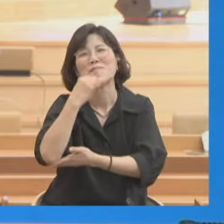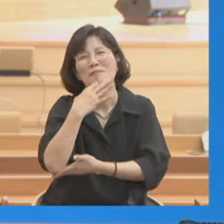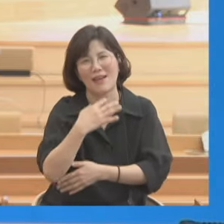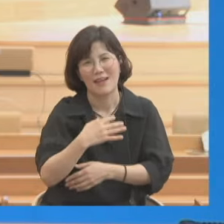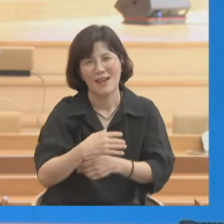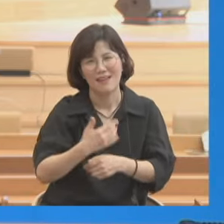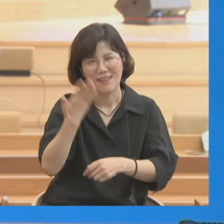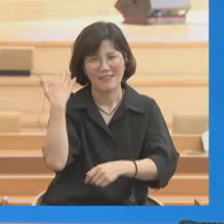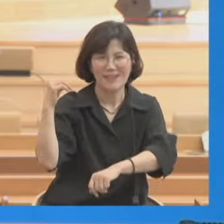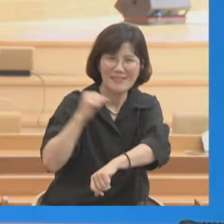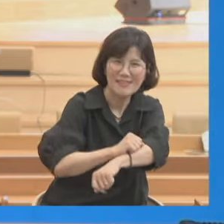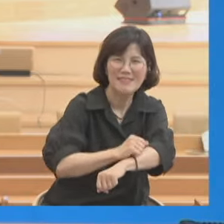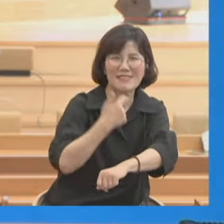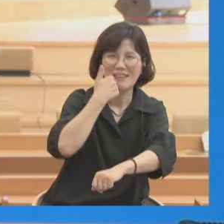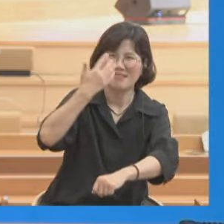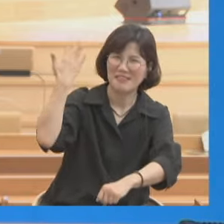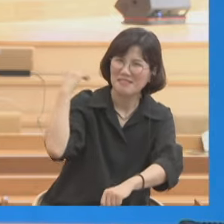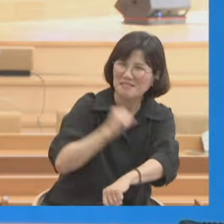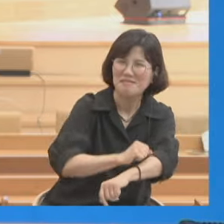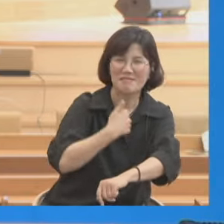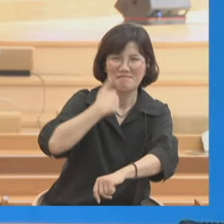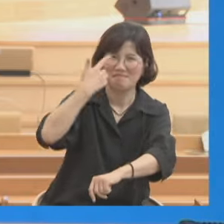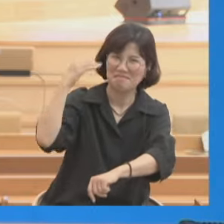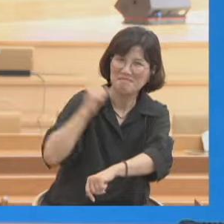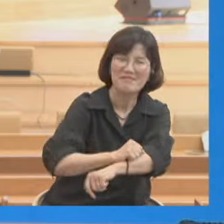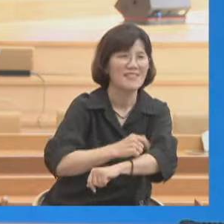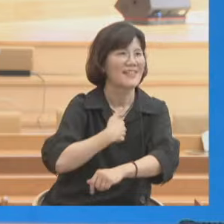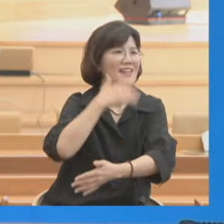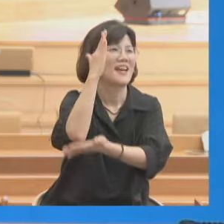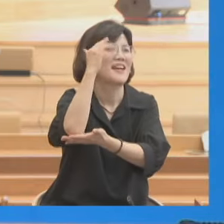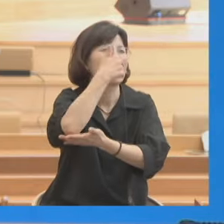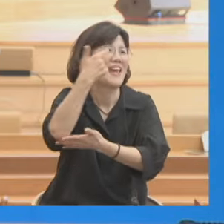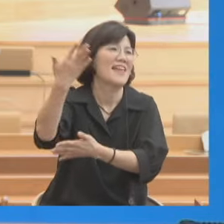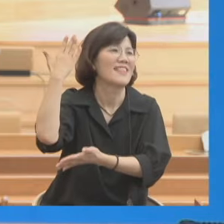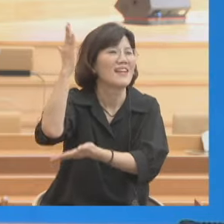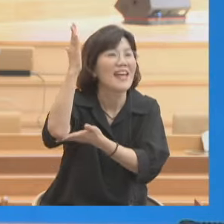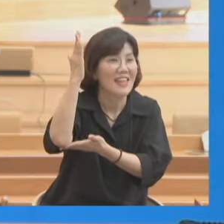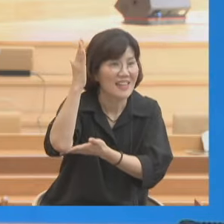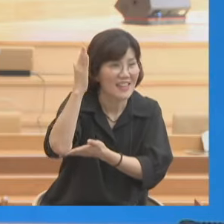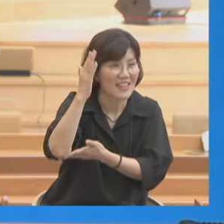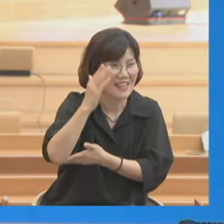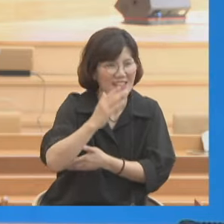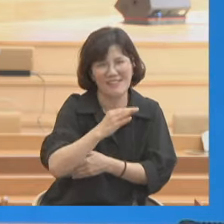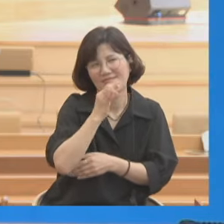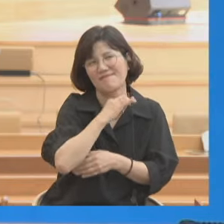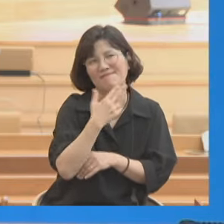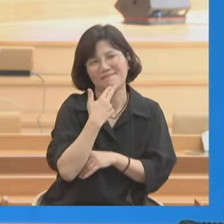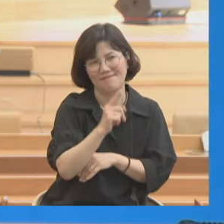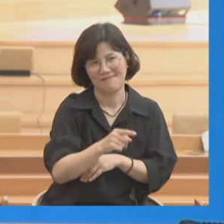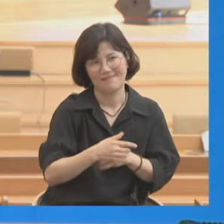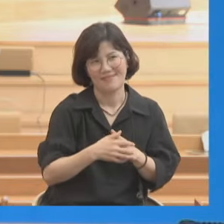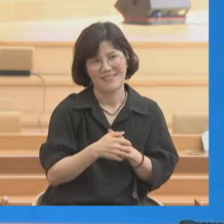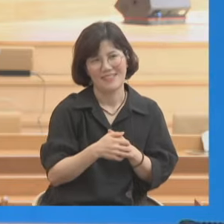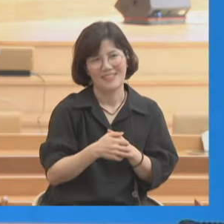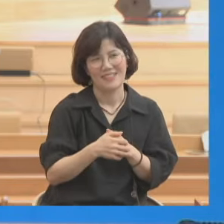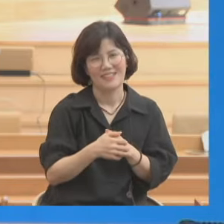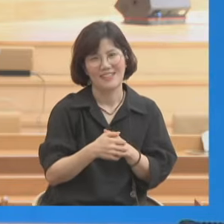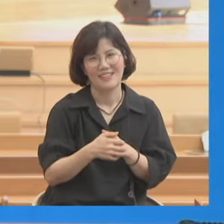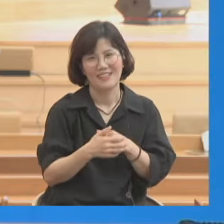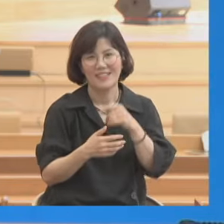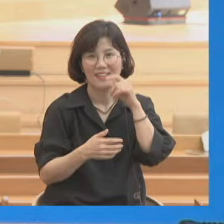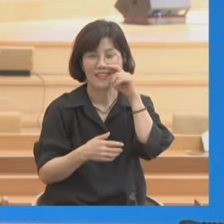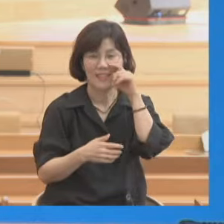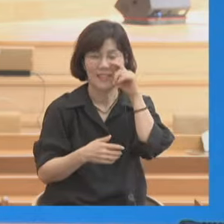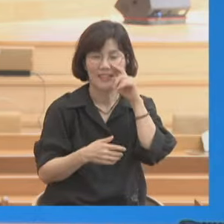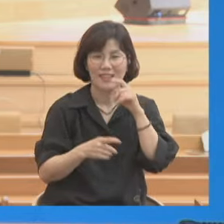업적이든 어떤 일의 결과든 내 생애든 이렇게 더 집착을 하면 그 됩니까? 아니죠. 노스웨스턴 대학의